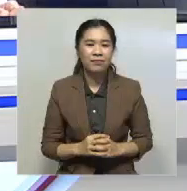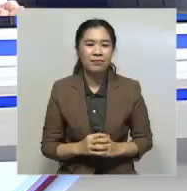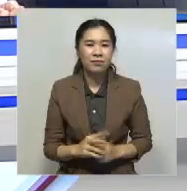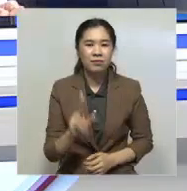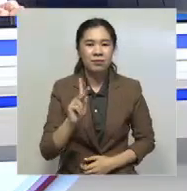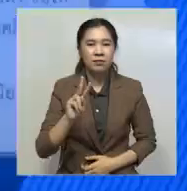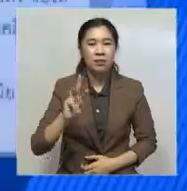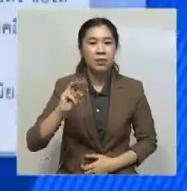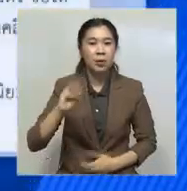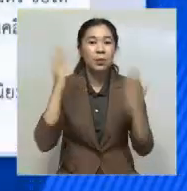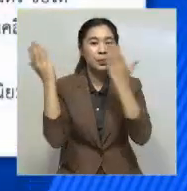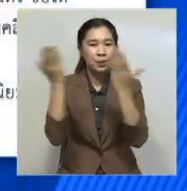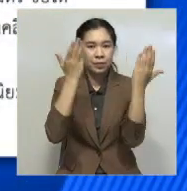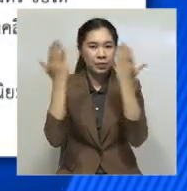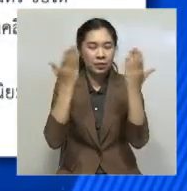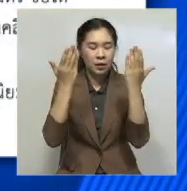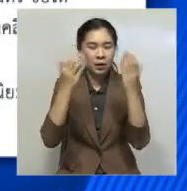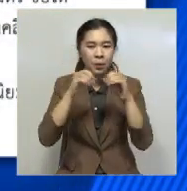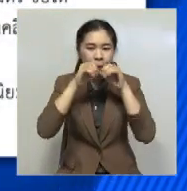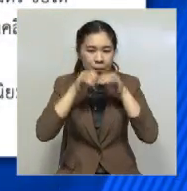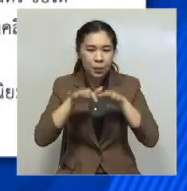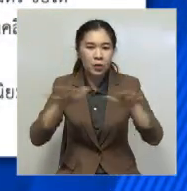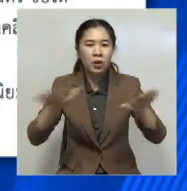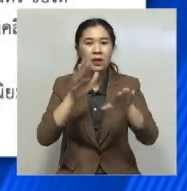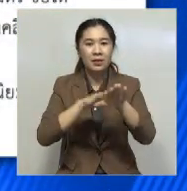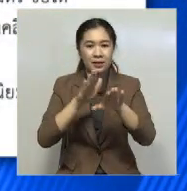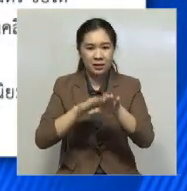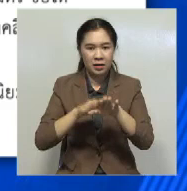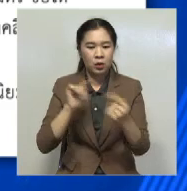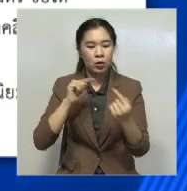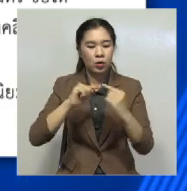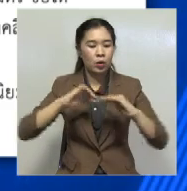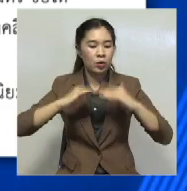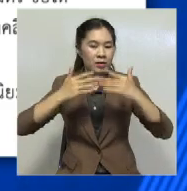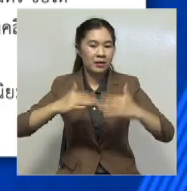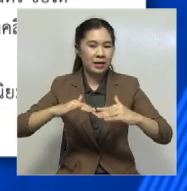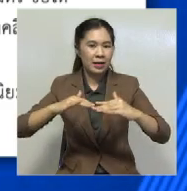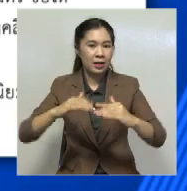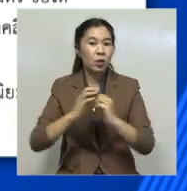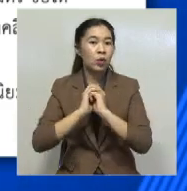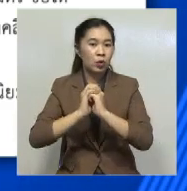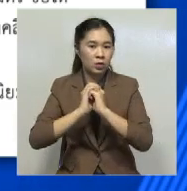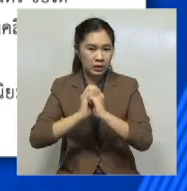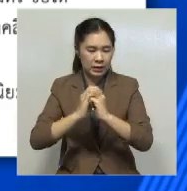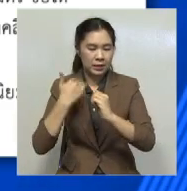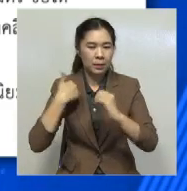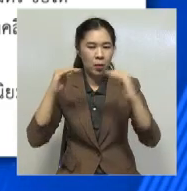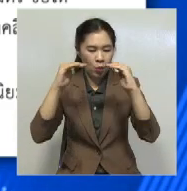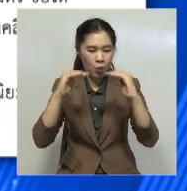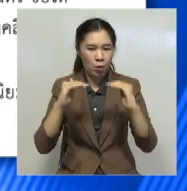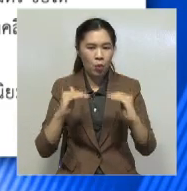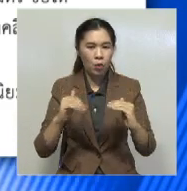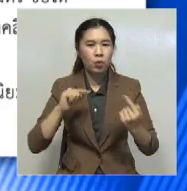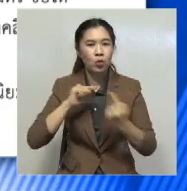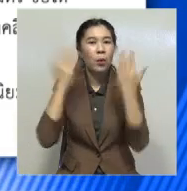ซึ่งล่าสุดกรมอุตุนิยมวิทยาก็ออกประกาศเตือนนะคะพายุไต้ฝุ่นมังคุดบริเวณทะเลประเทศจีนตอนใต้ค่ะได้อ่อนกำลังลงเป็นพายุโ